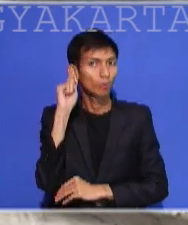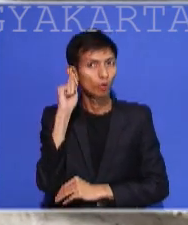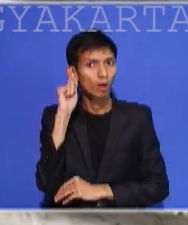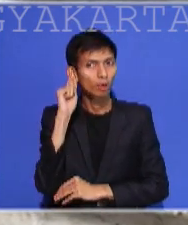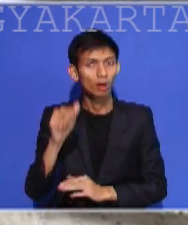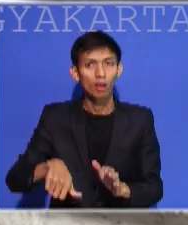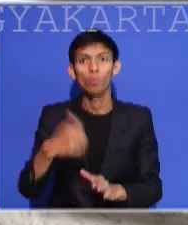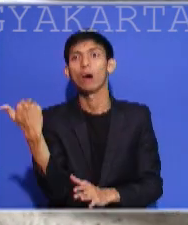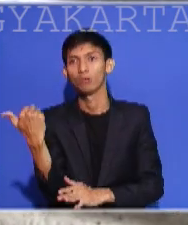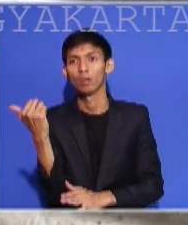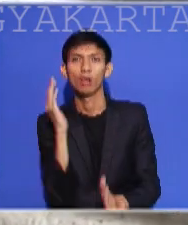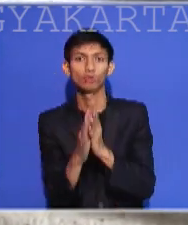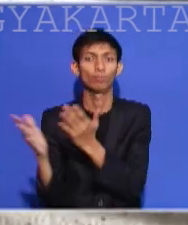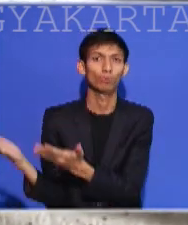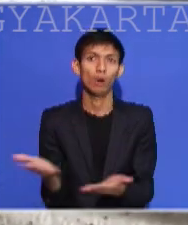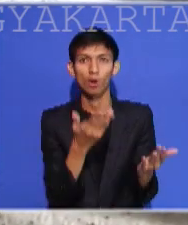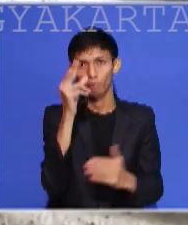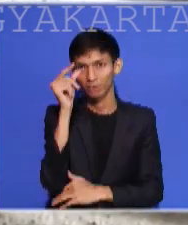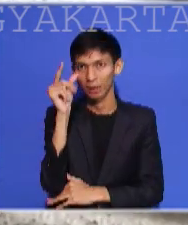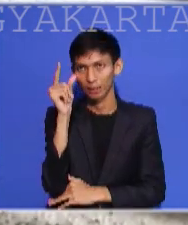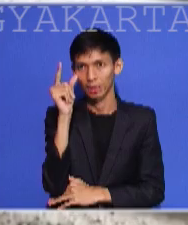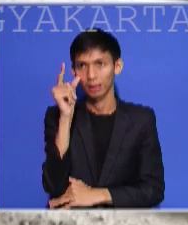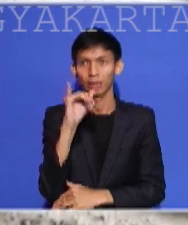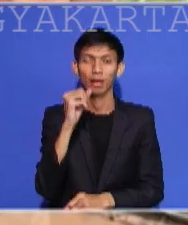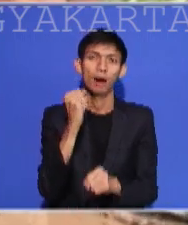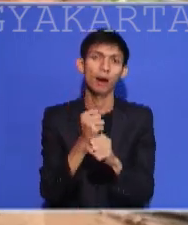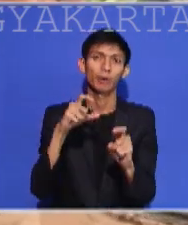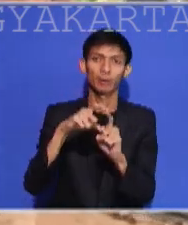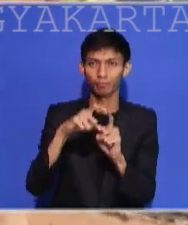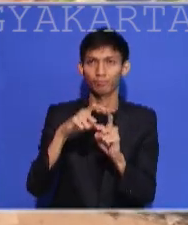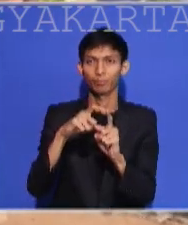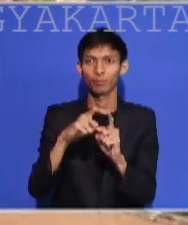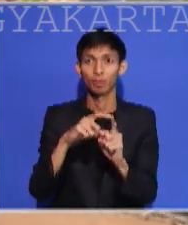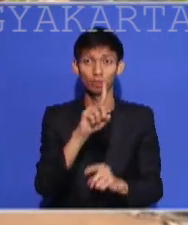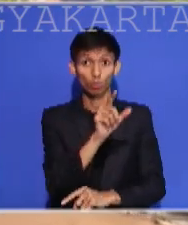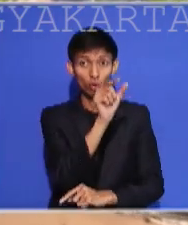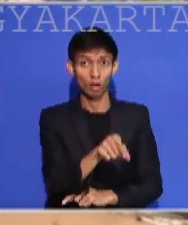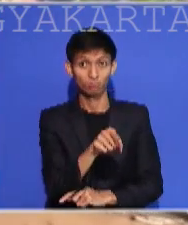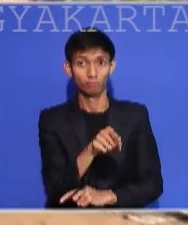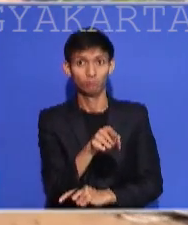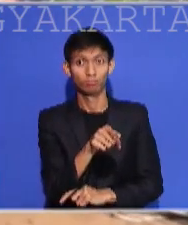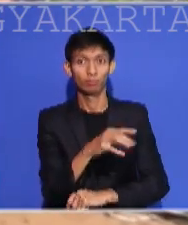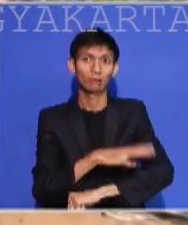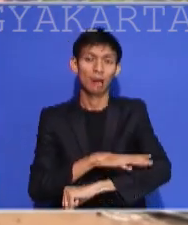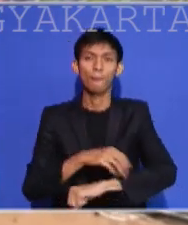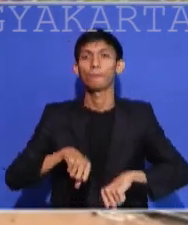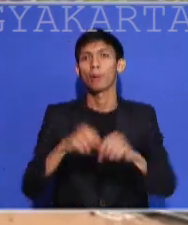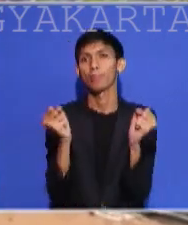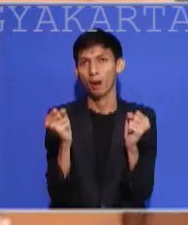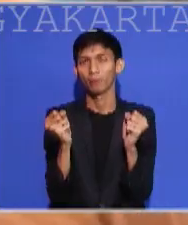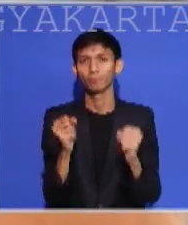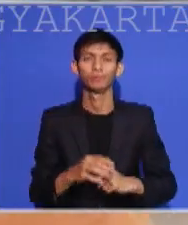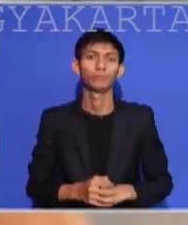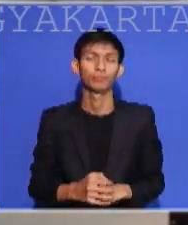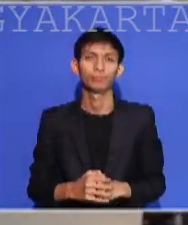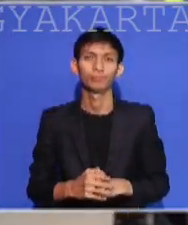langsung dibawa ke b kalau yang satu patah tangan setelah kejadian kelima korban kemudian langsung